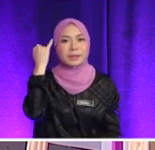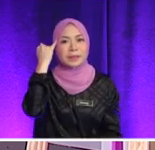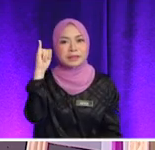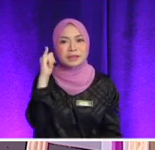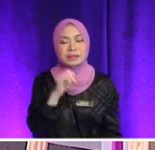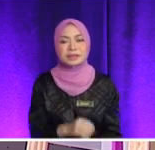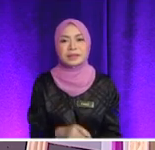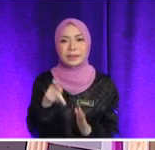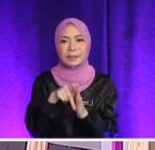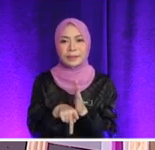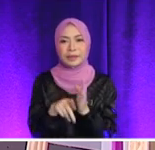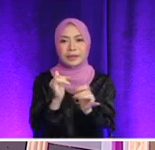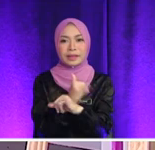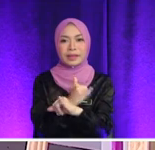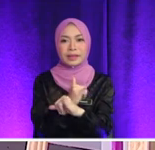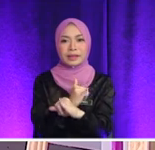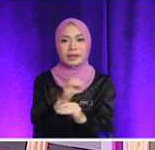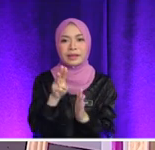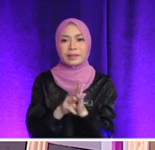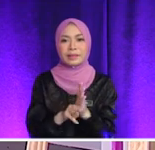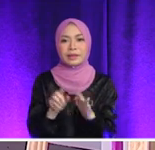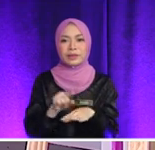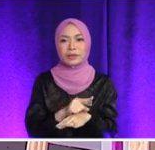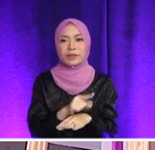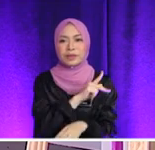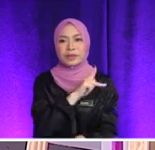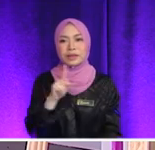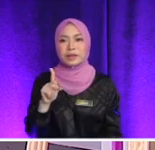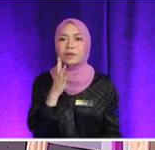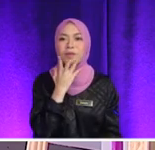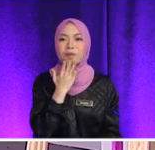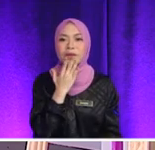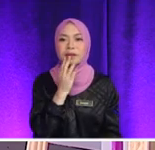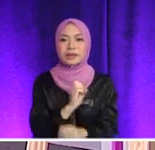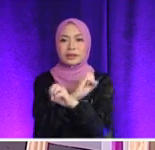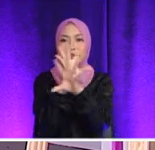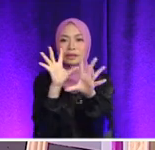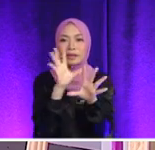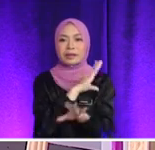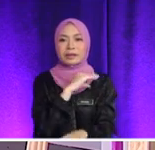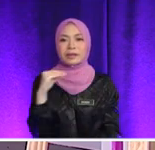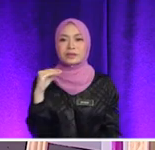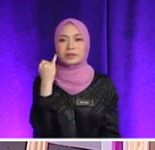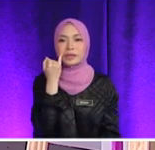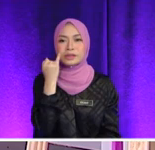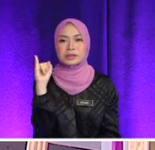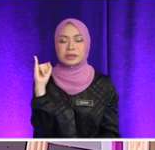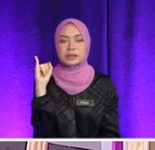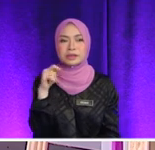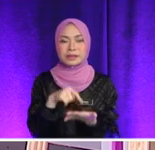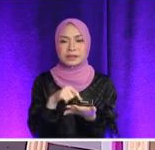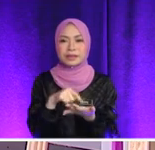menggunakan warna terang yaitu warna jingga dan kita boleh lihat ini warna penggenap yang digunakan yang